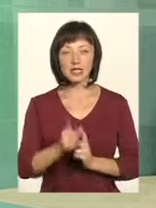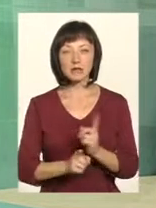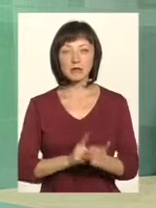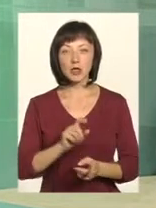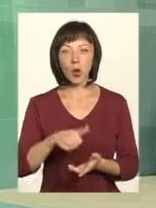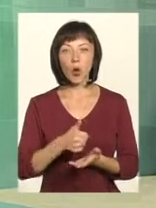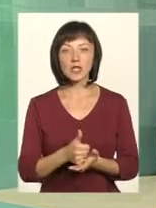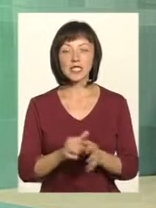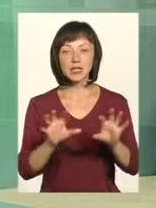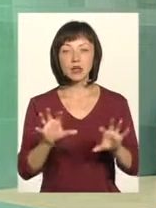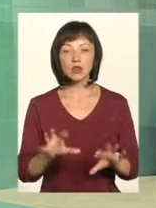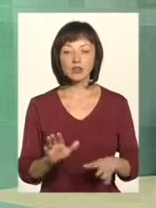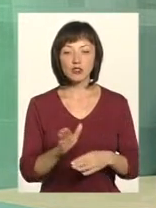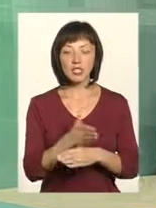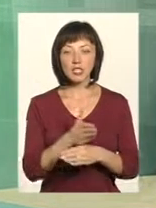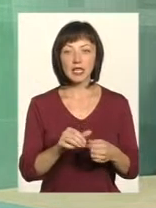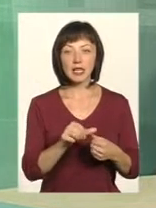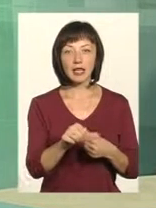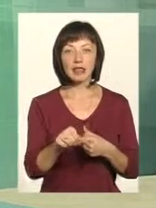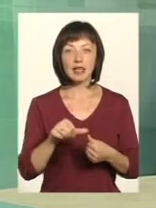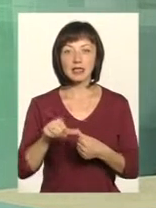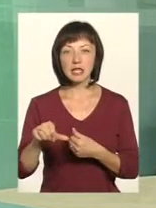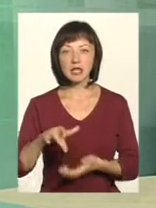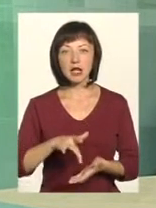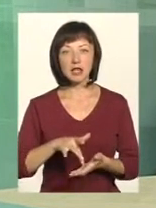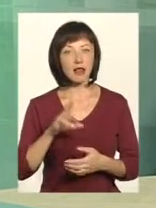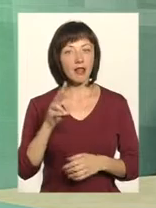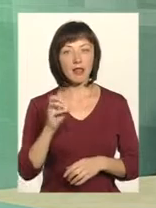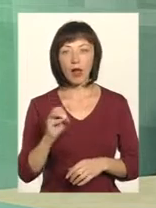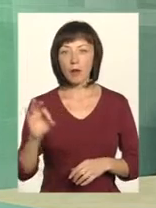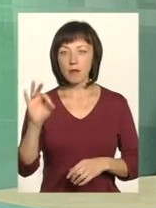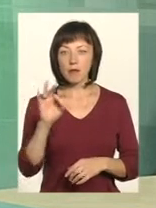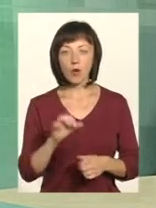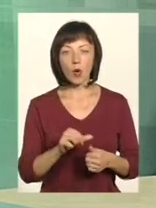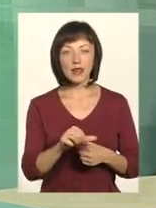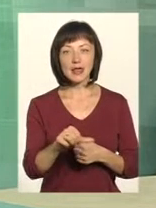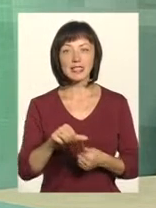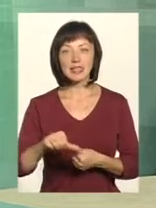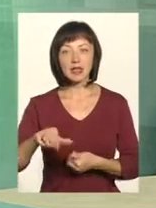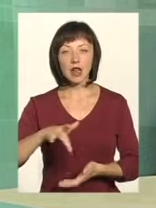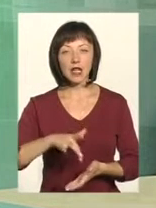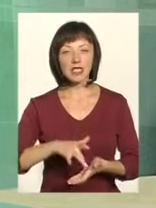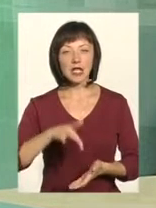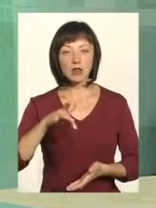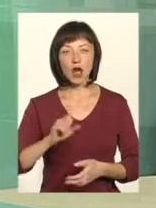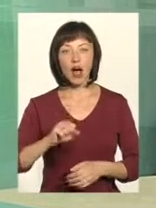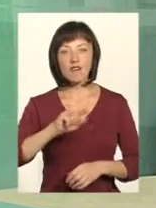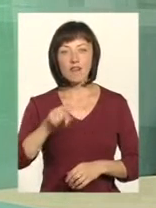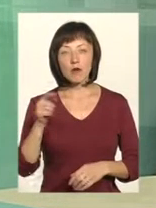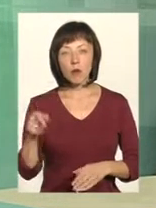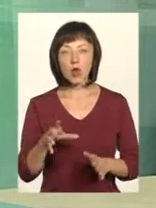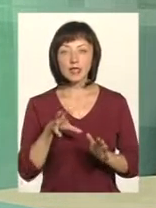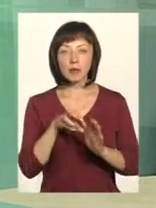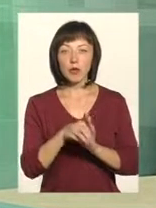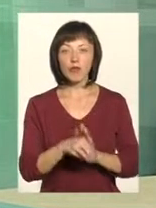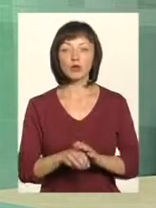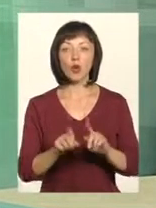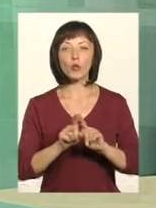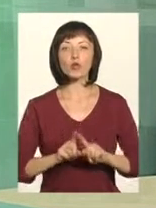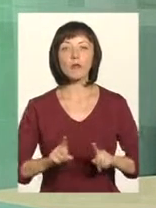частині децентралізації, а, власне, мова йде не про децентралізацію як таку, а про вимоги щодо запровадження